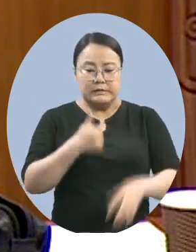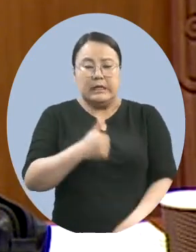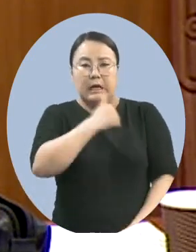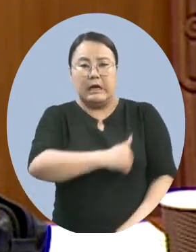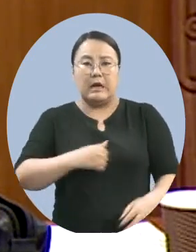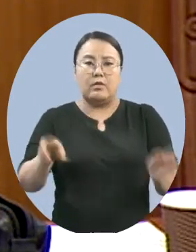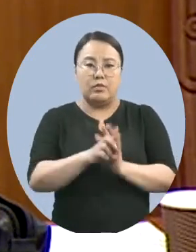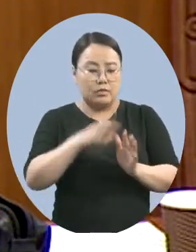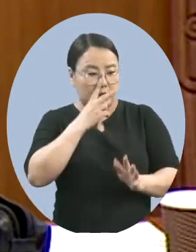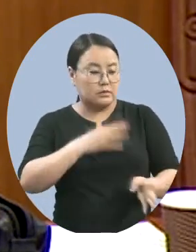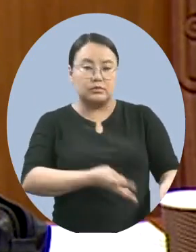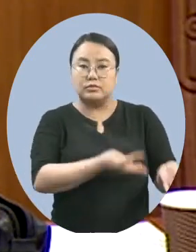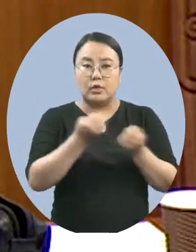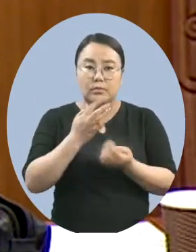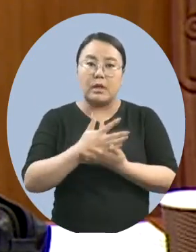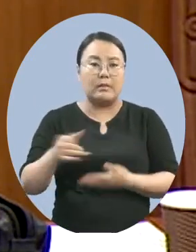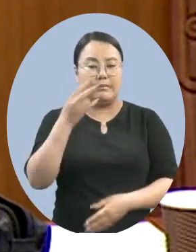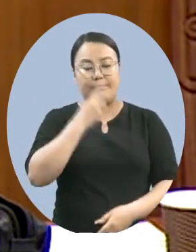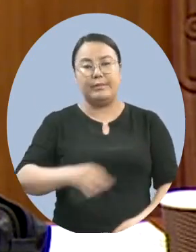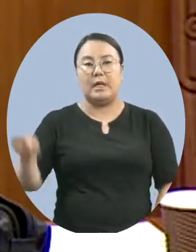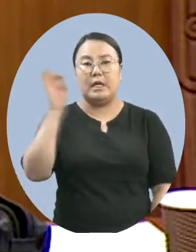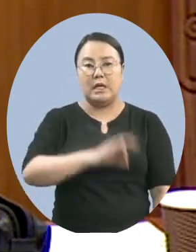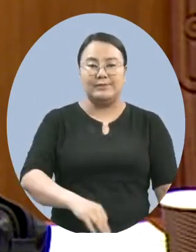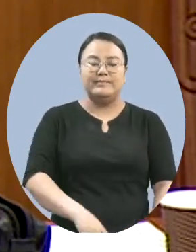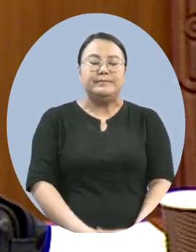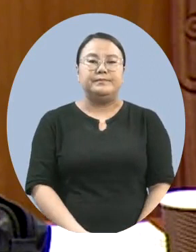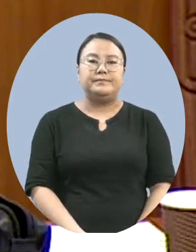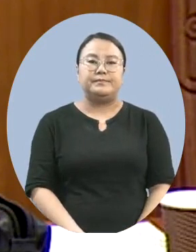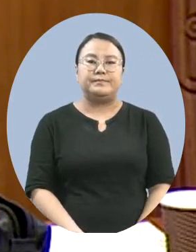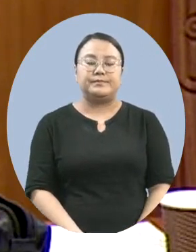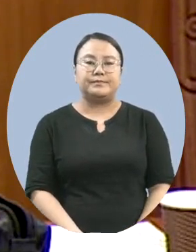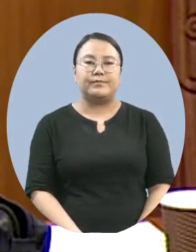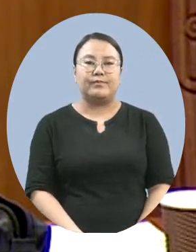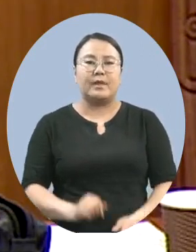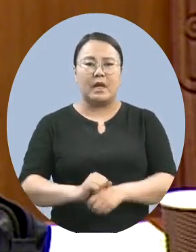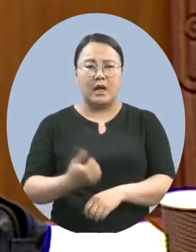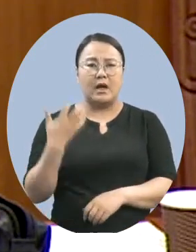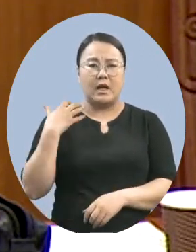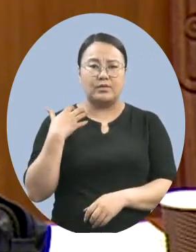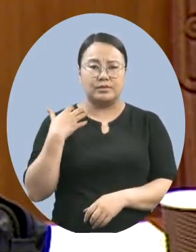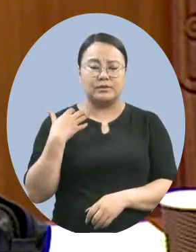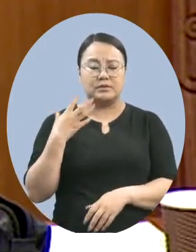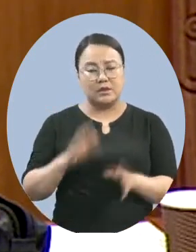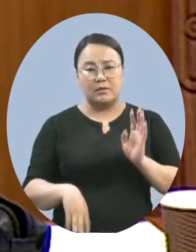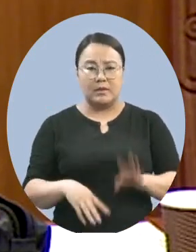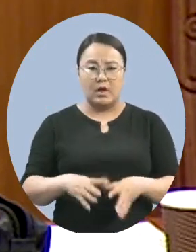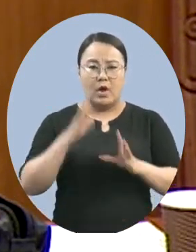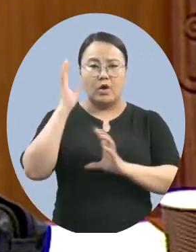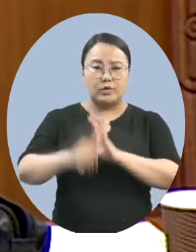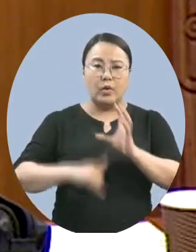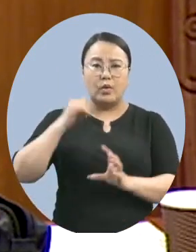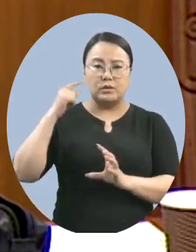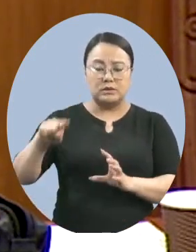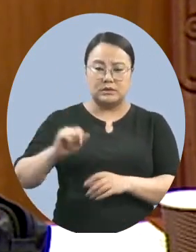нар хангах боломжоо тооцдгүй гэвэл хизээч үгүй. Хизээч тийм зүйл байдгүй. Тэгэхээр энэ үүрэг альва улс орны өмнө ялангуяа олон